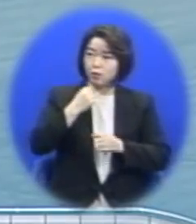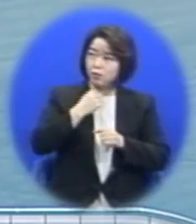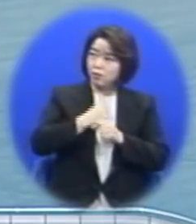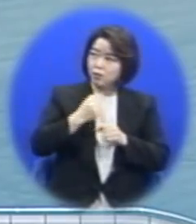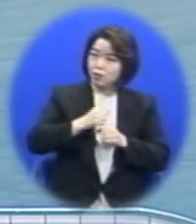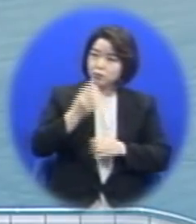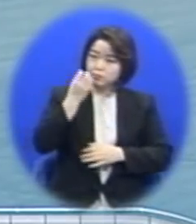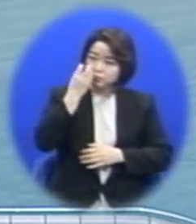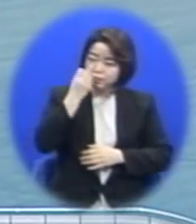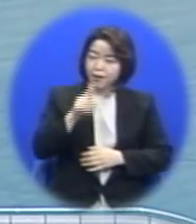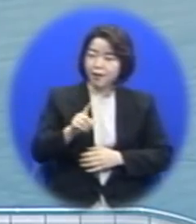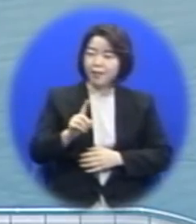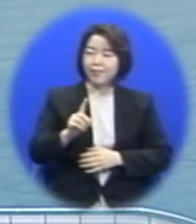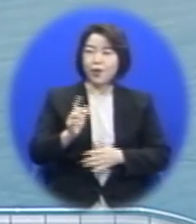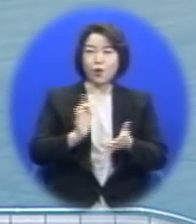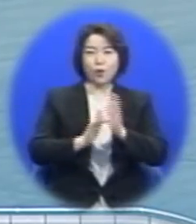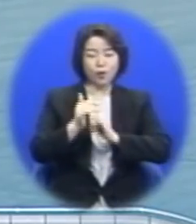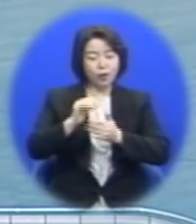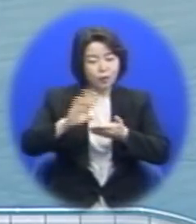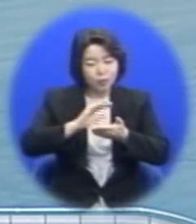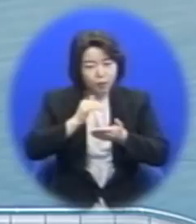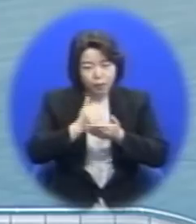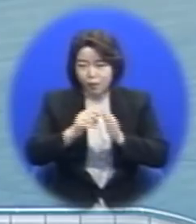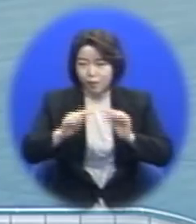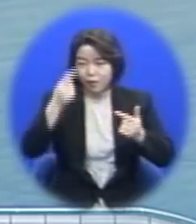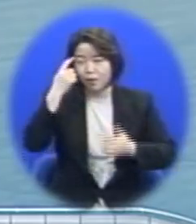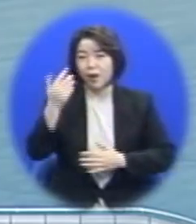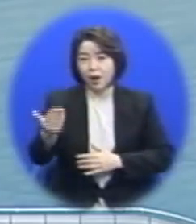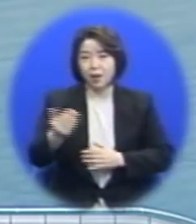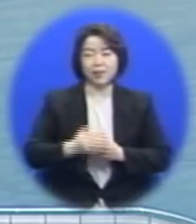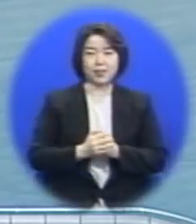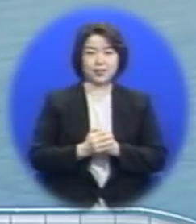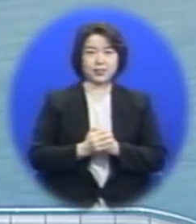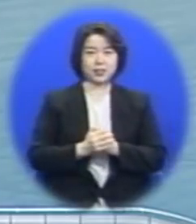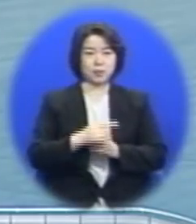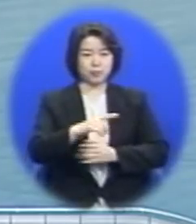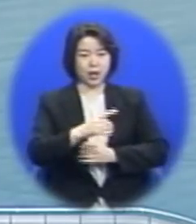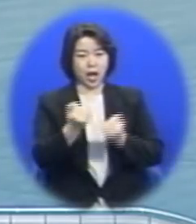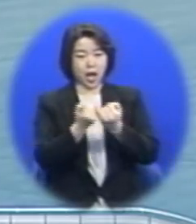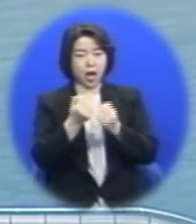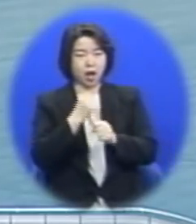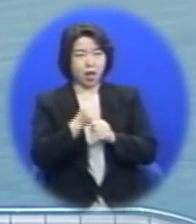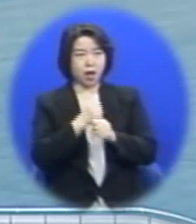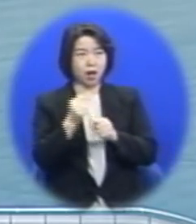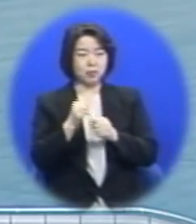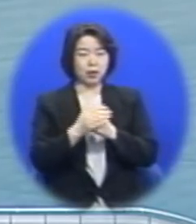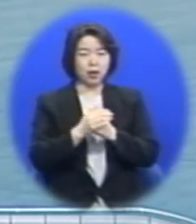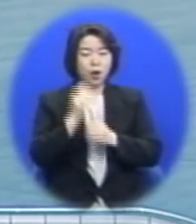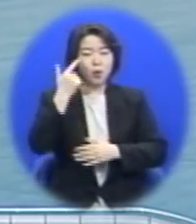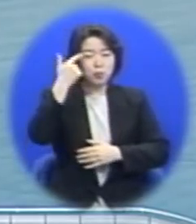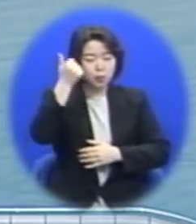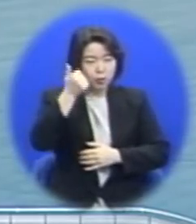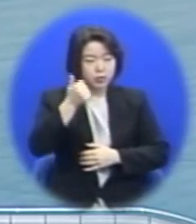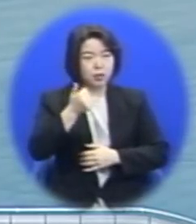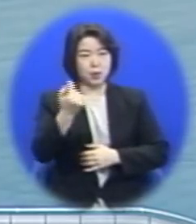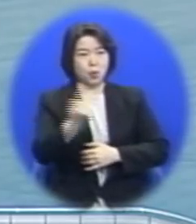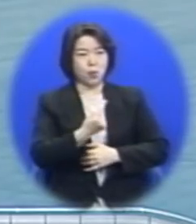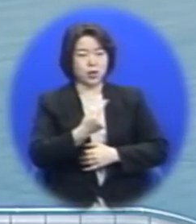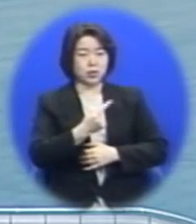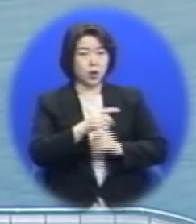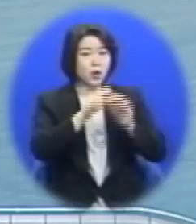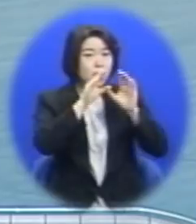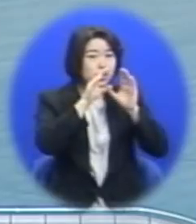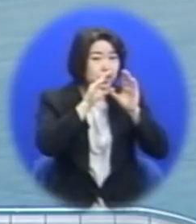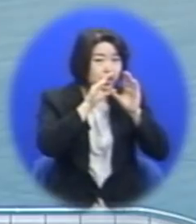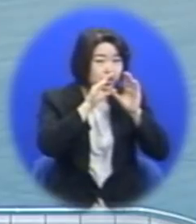어떻게 그리스도인이 아닐 수 있나요? 그랬더니 그 여인이 너무 당황해하면서 목사님에게 와서